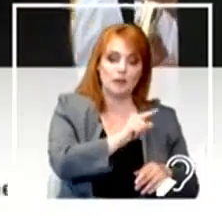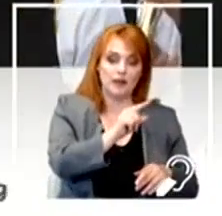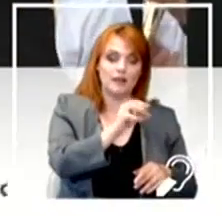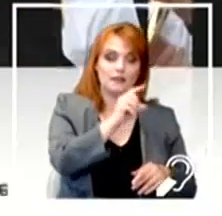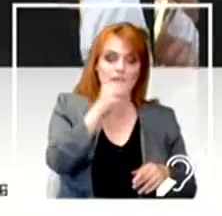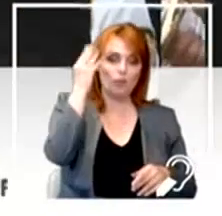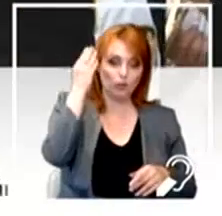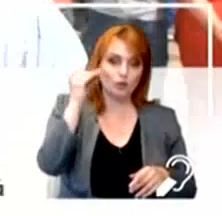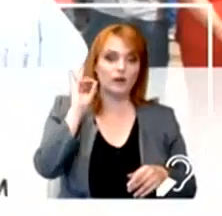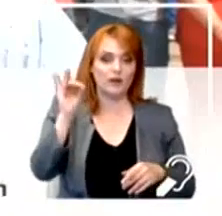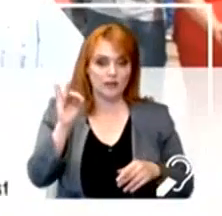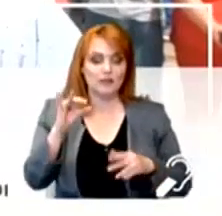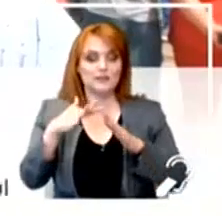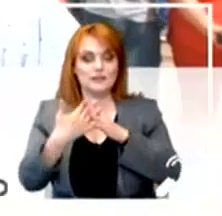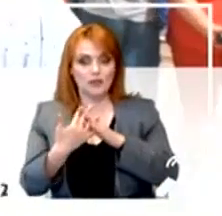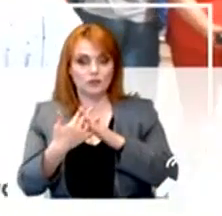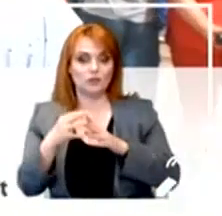România. Sunt prima dată